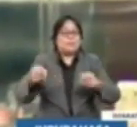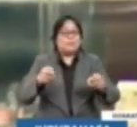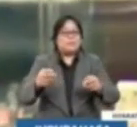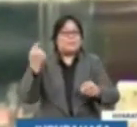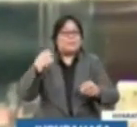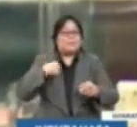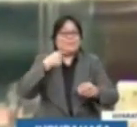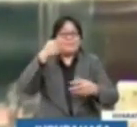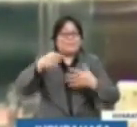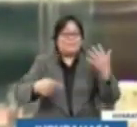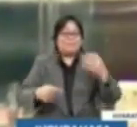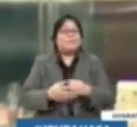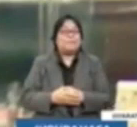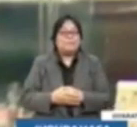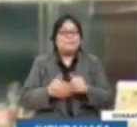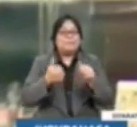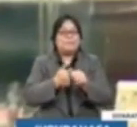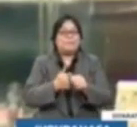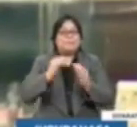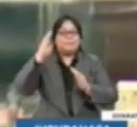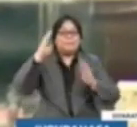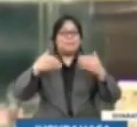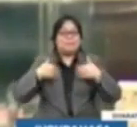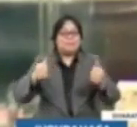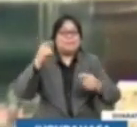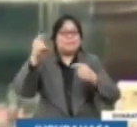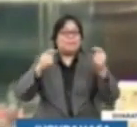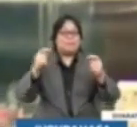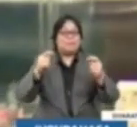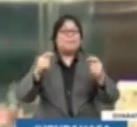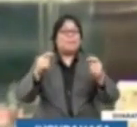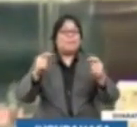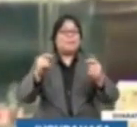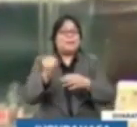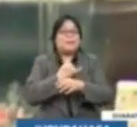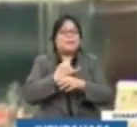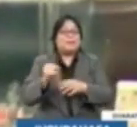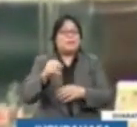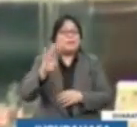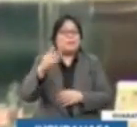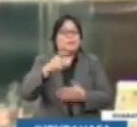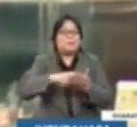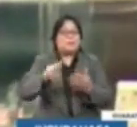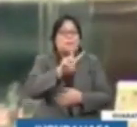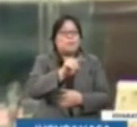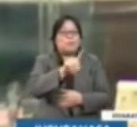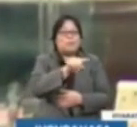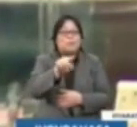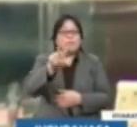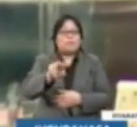yang saya sebut tadi jadi gadis Khan di bawah Malaysia cupcake cable industri blueprint 2021-2026